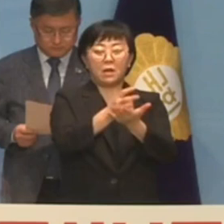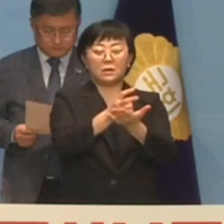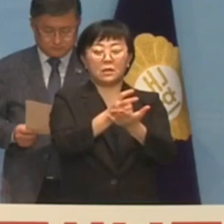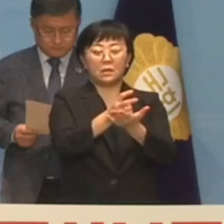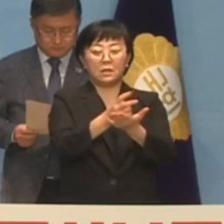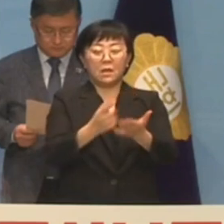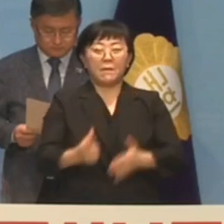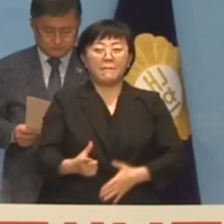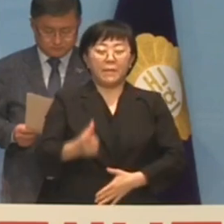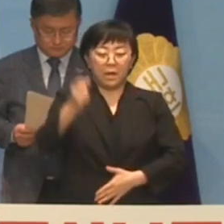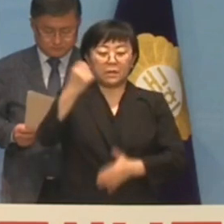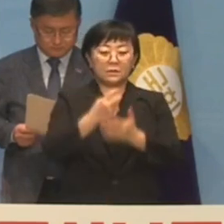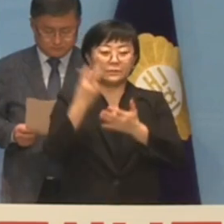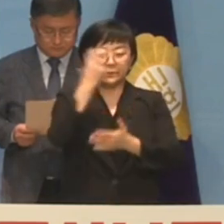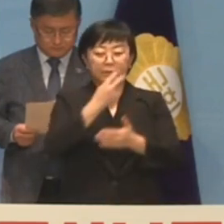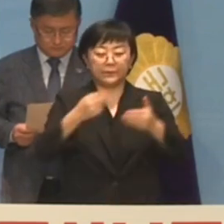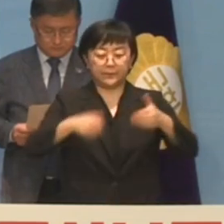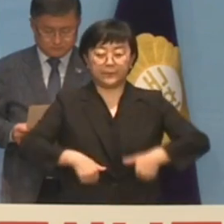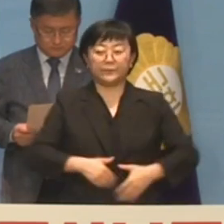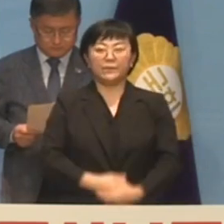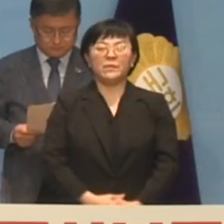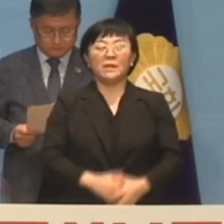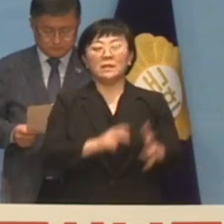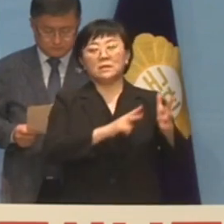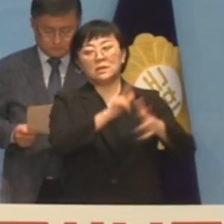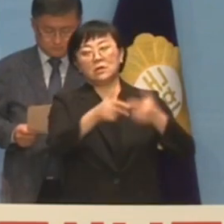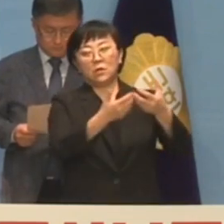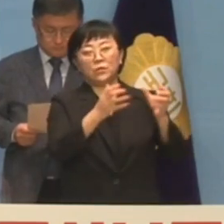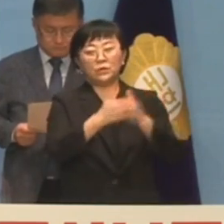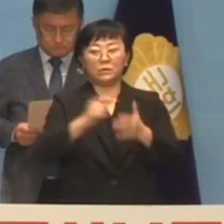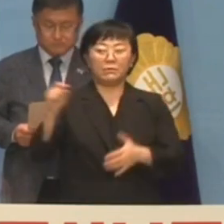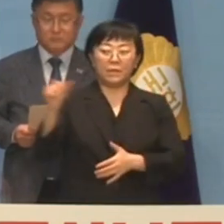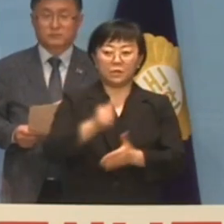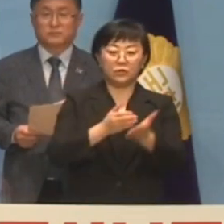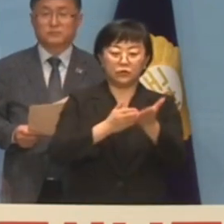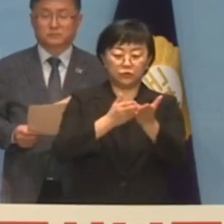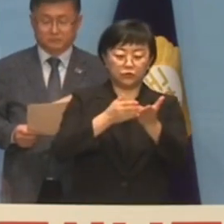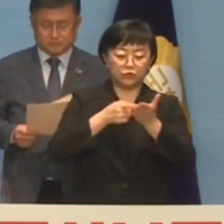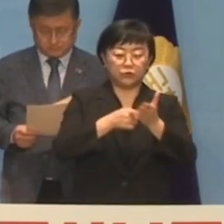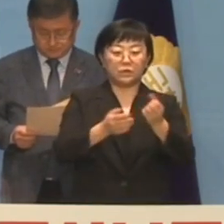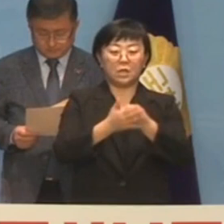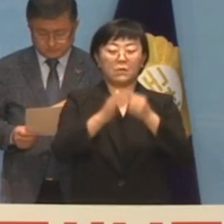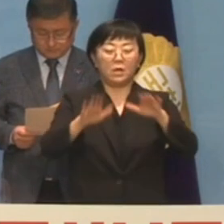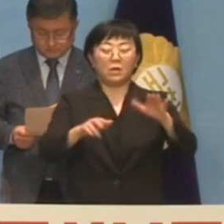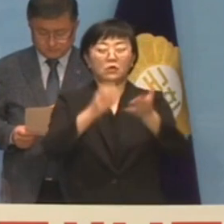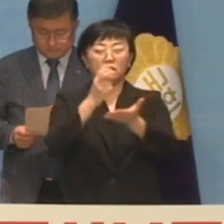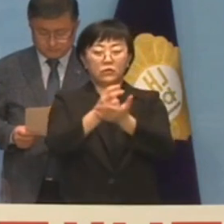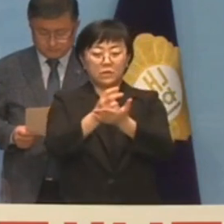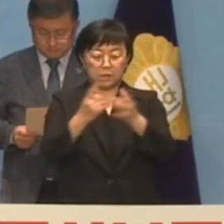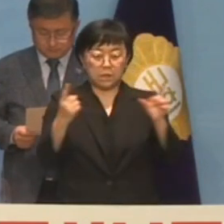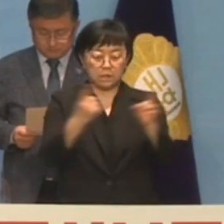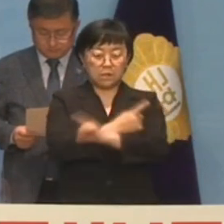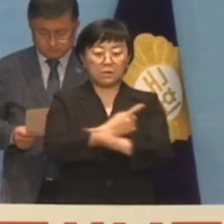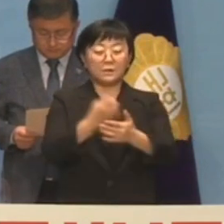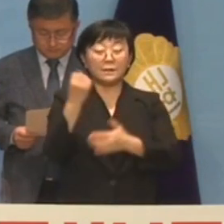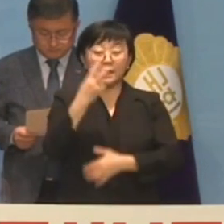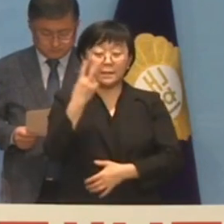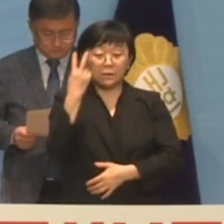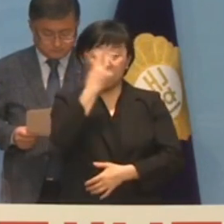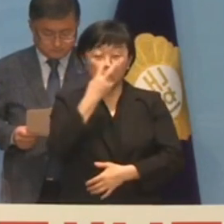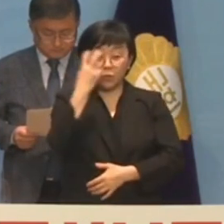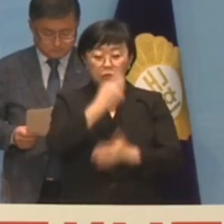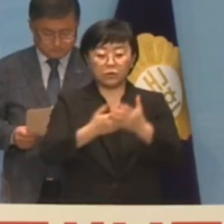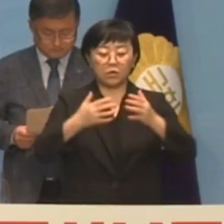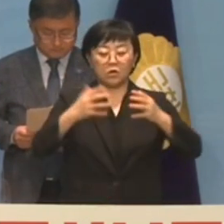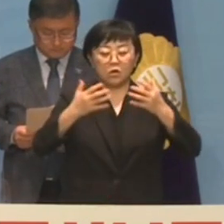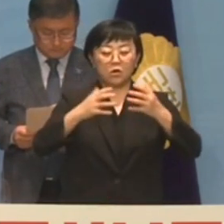조속한 심사를 촉구하는 바이다. 산업부는 졸속으로 추진된 근본 규칙 개정을 즉시 재검토하여